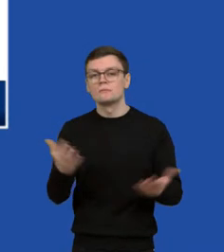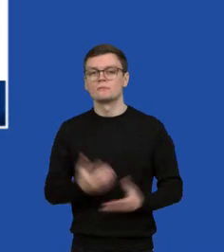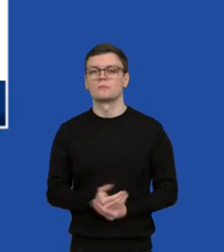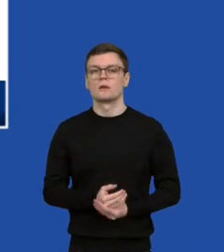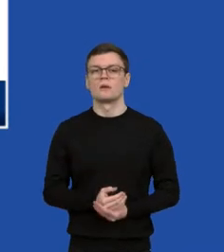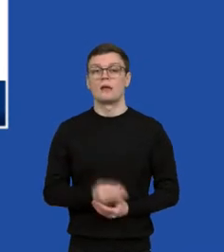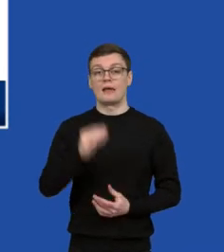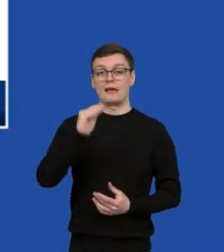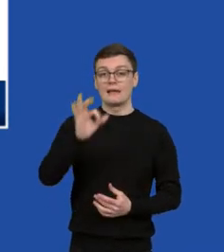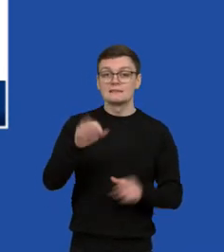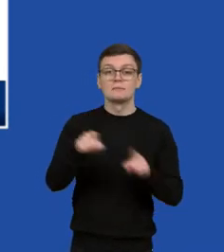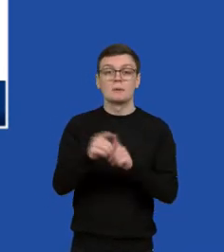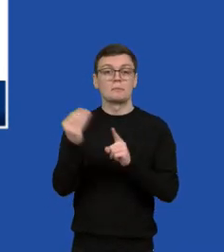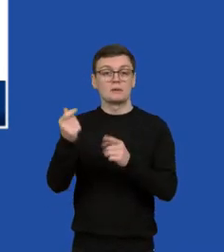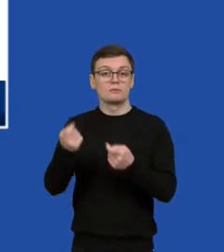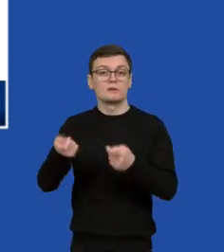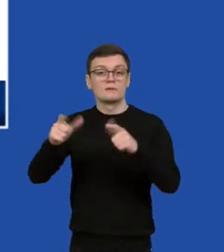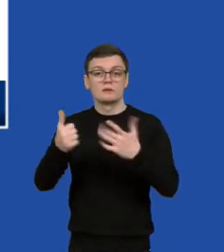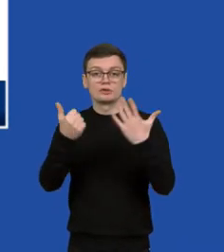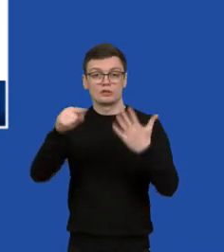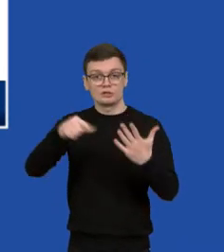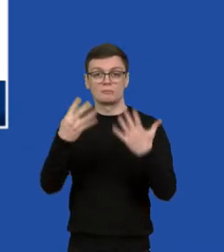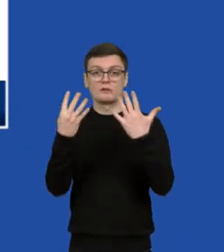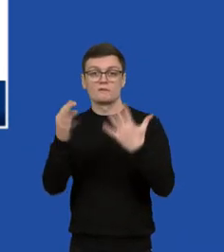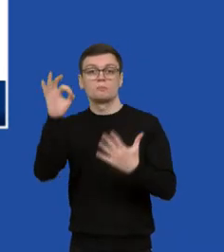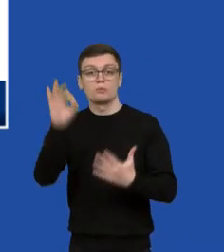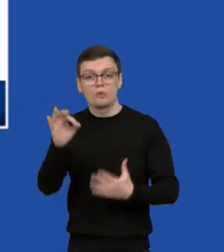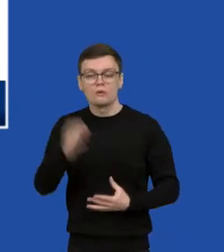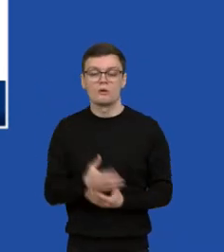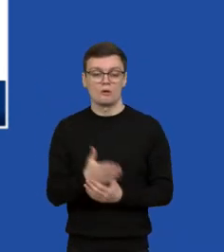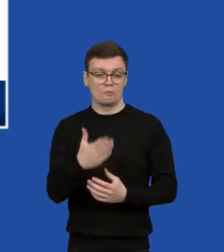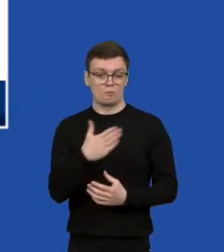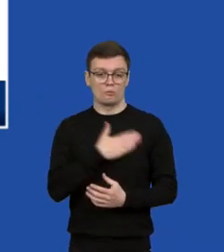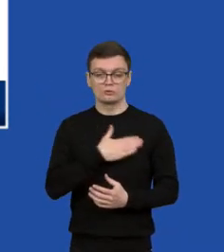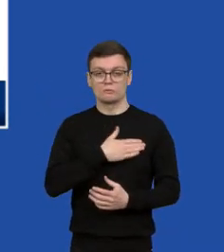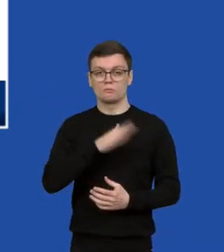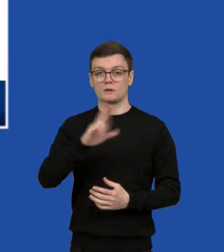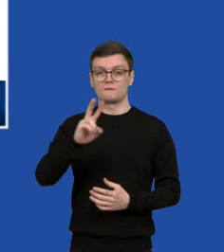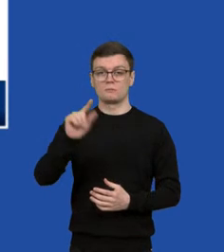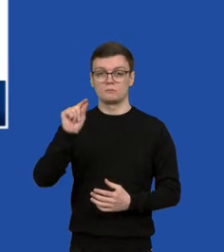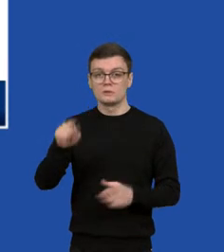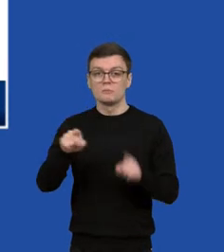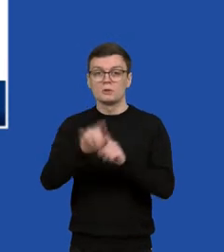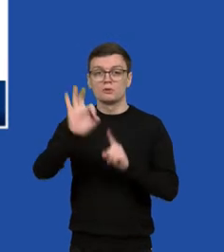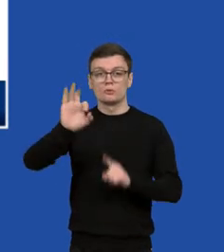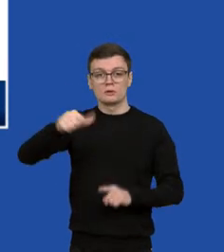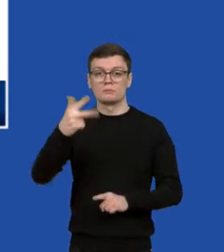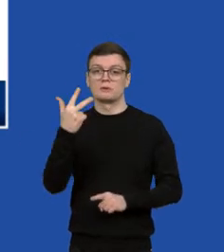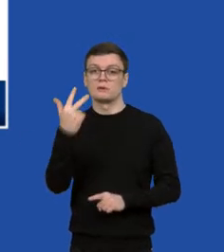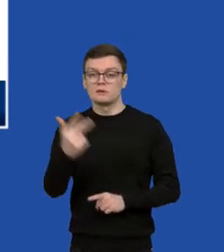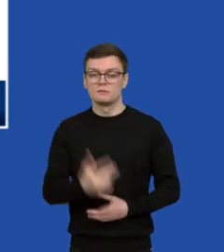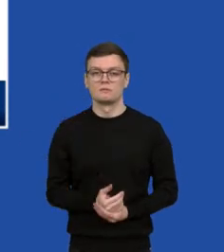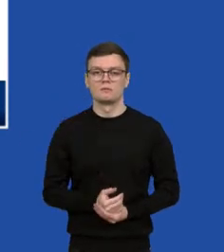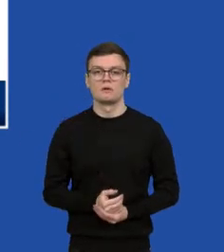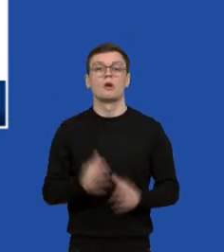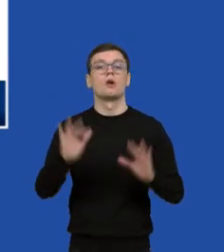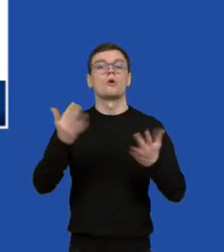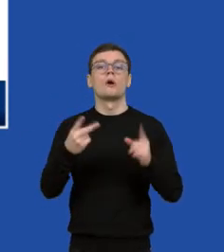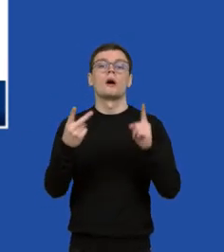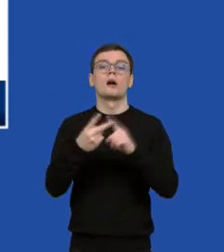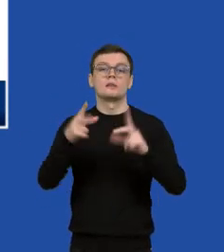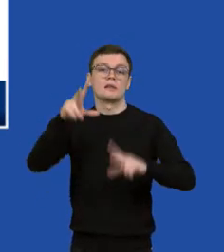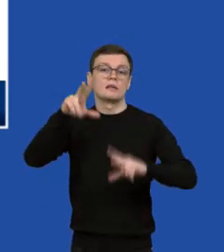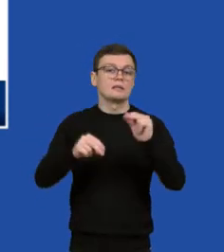būtų 6,9, tai, na, mūsų augimas būtų 0,3 ir atitinkamai, jeigu įsipilytų antras rizikos